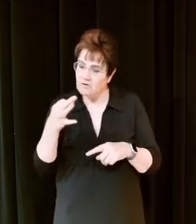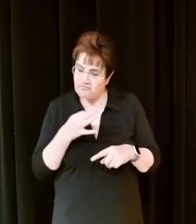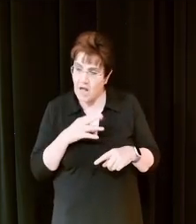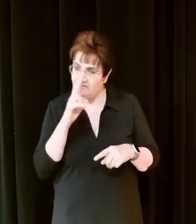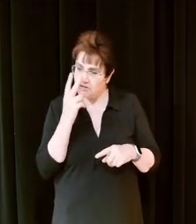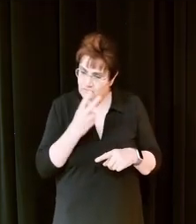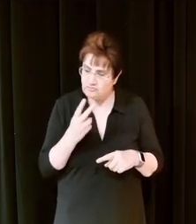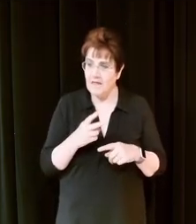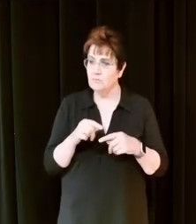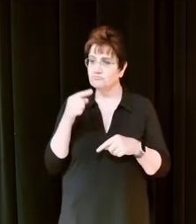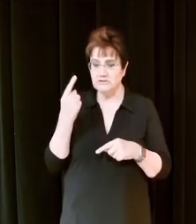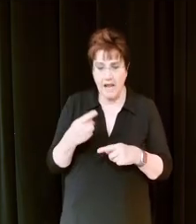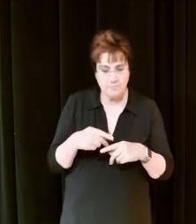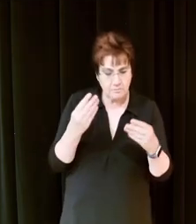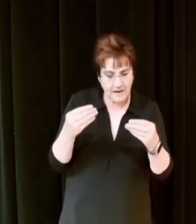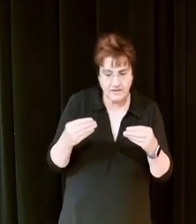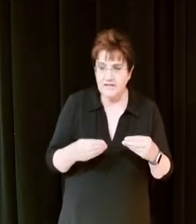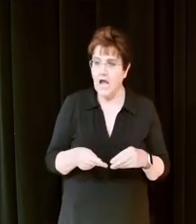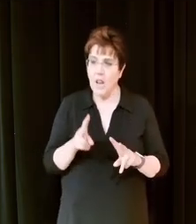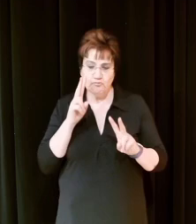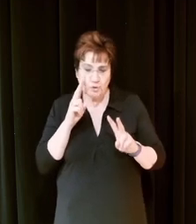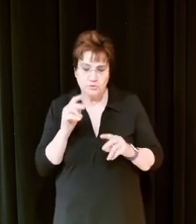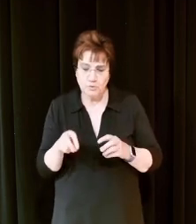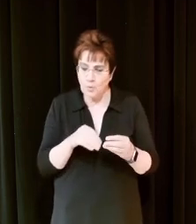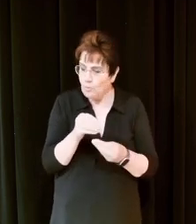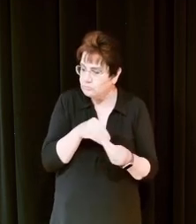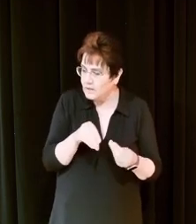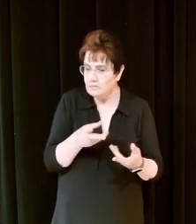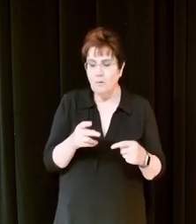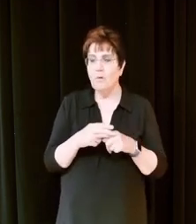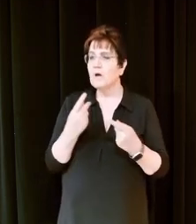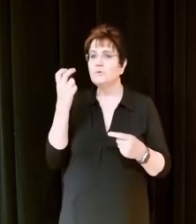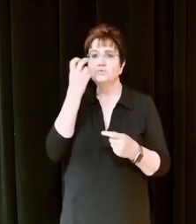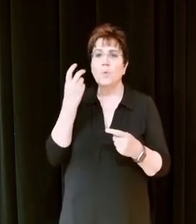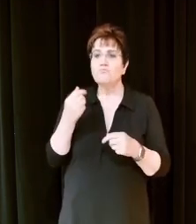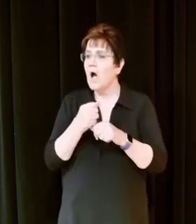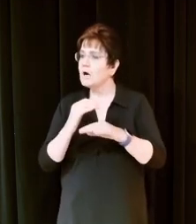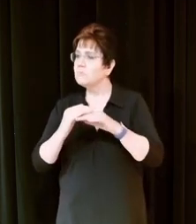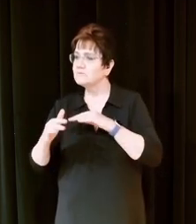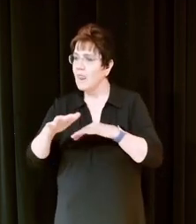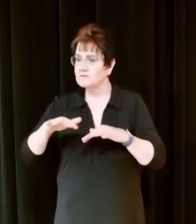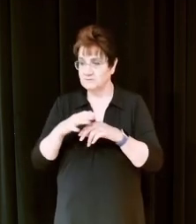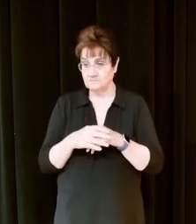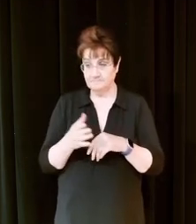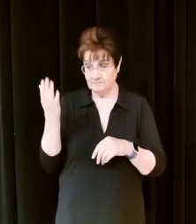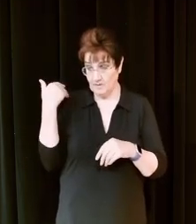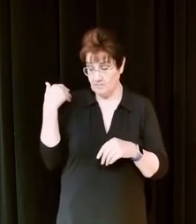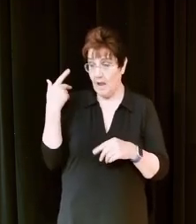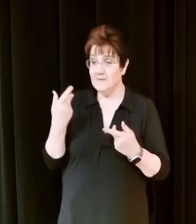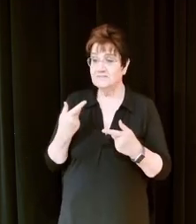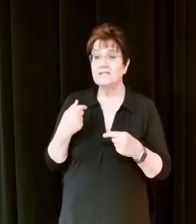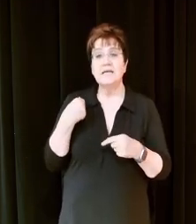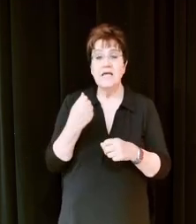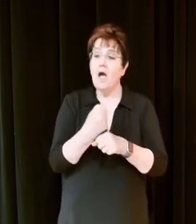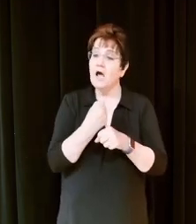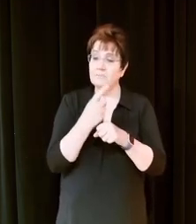insgesamt sehr sorgsam mit dem Material um, sucht sich einen Arbeitsplatz abgewandt von der Gruppe. Ich habe zu der Zeit damals in Kleingruppen gearbeitet